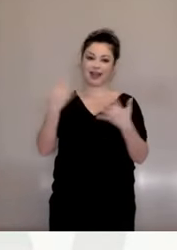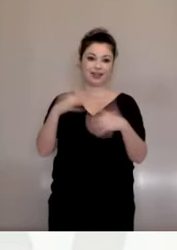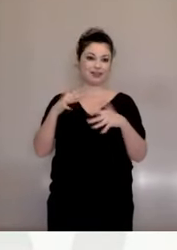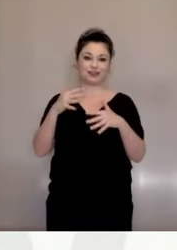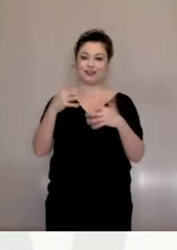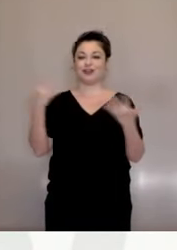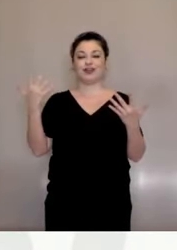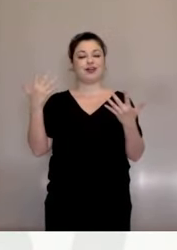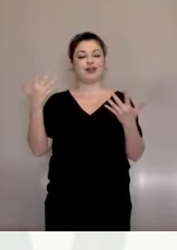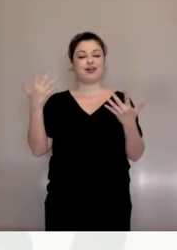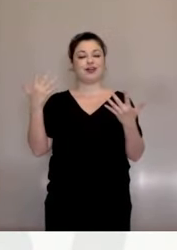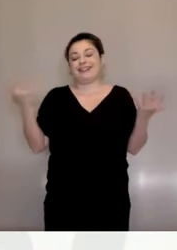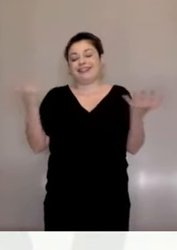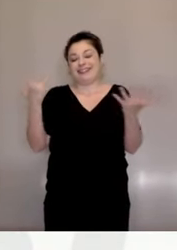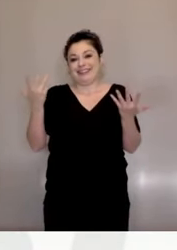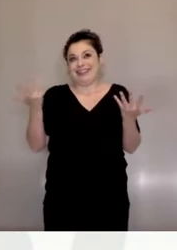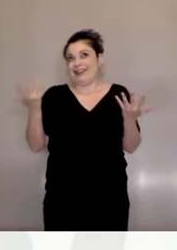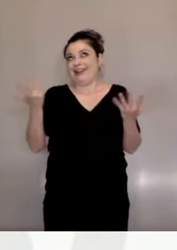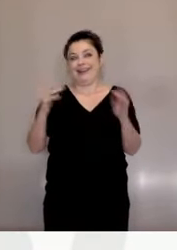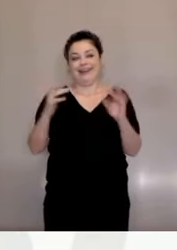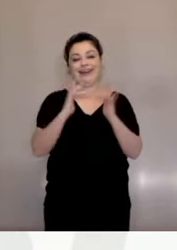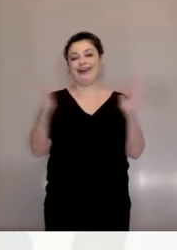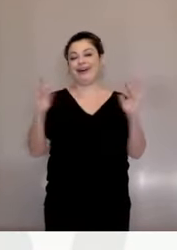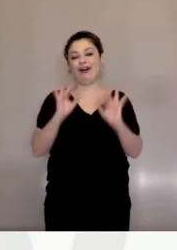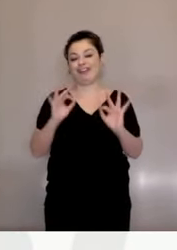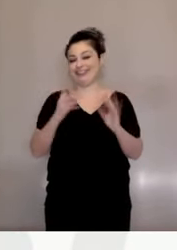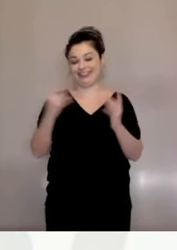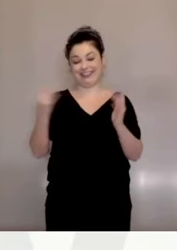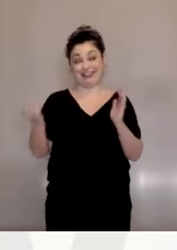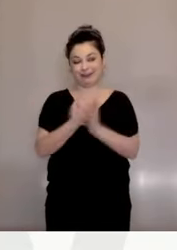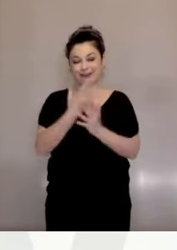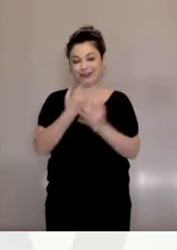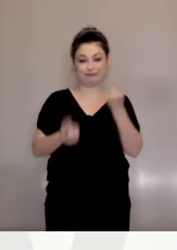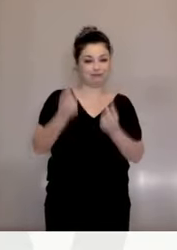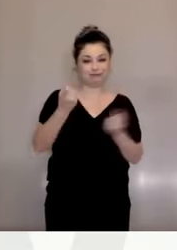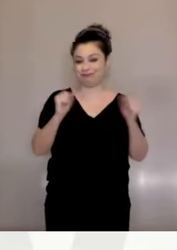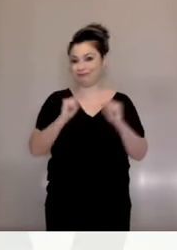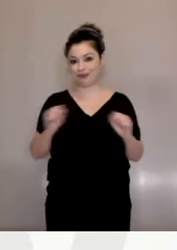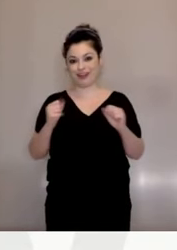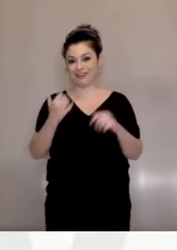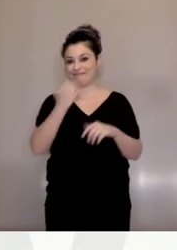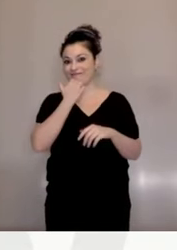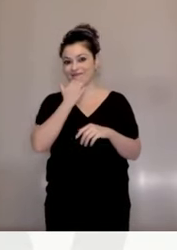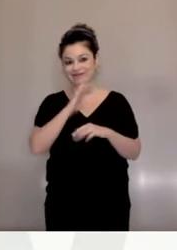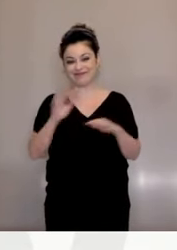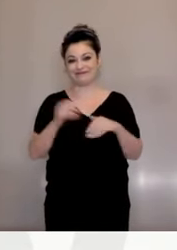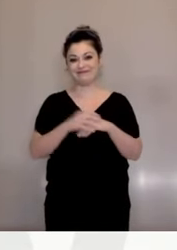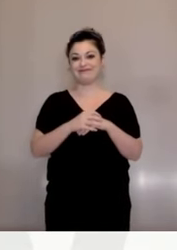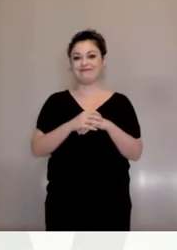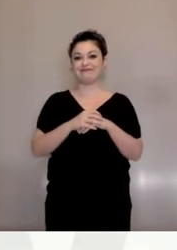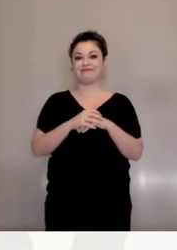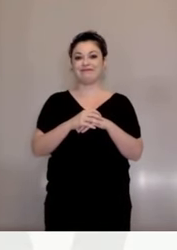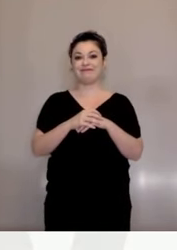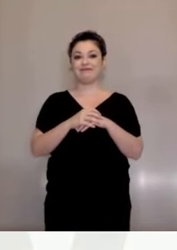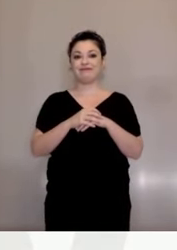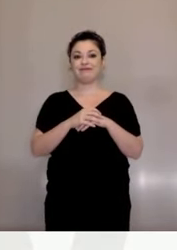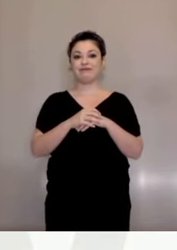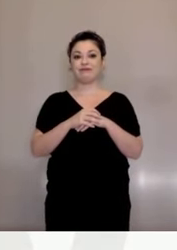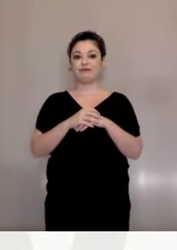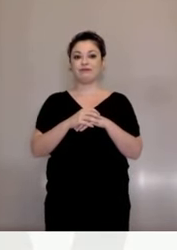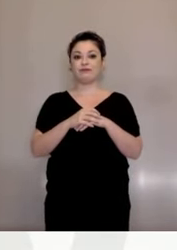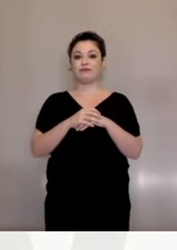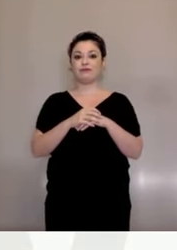può succedere con i collegamenti così in questo modo legati. Della